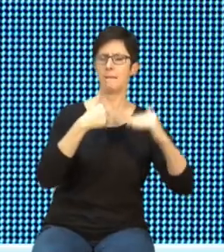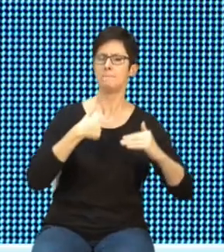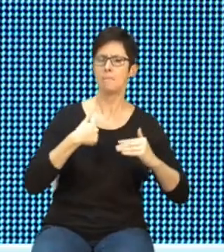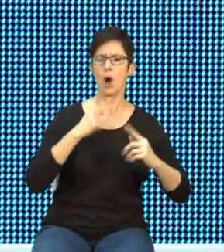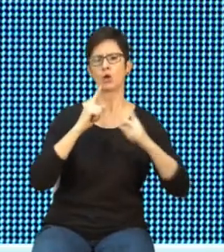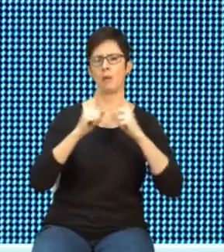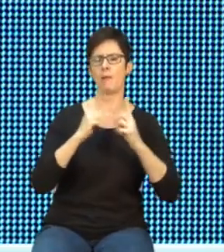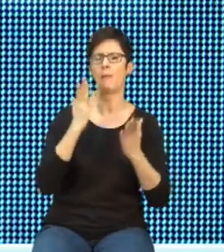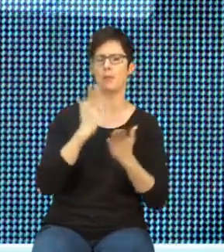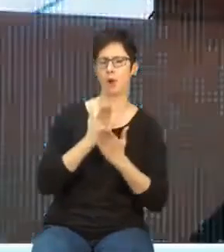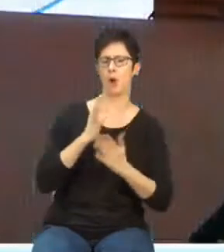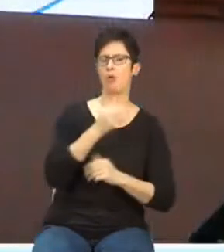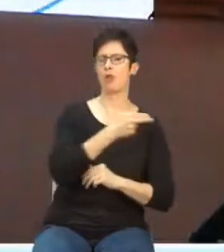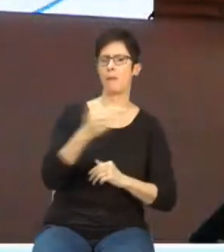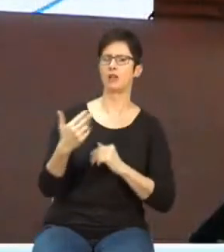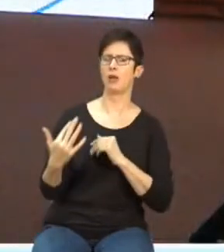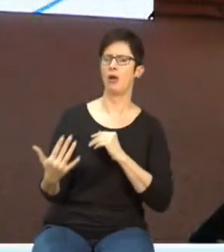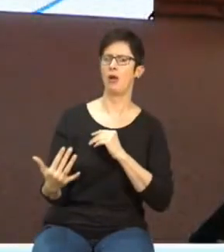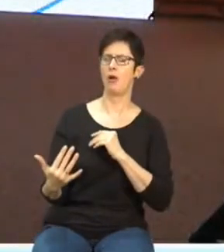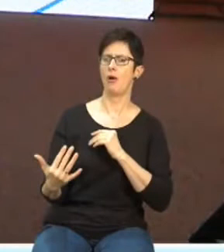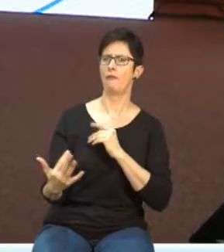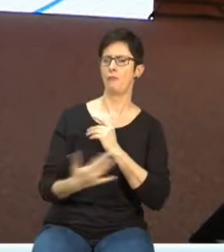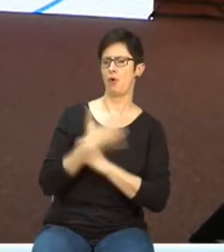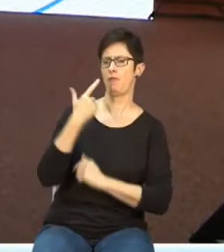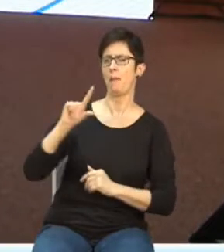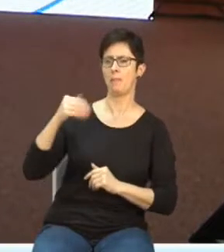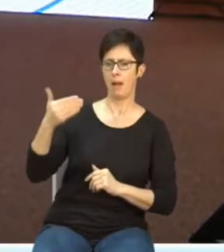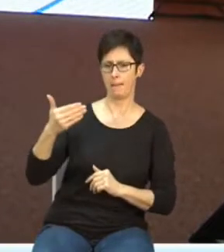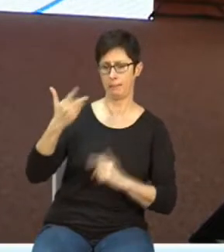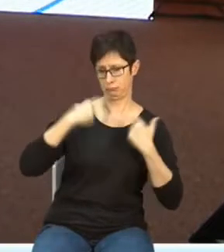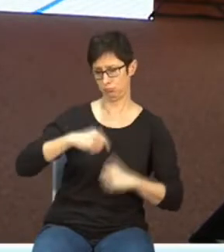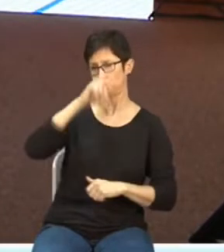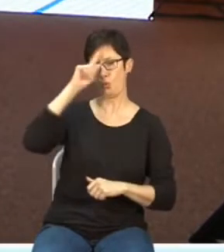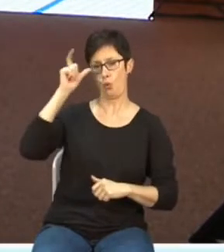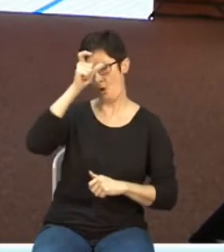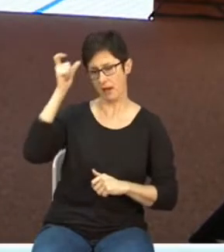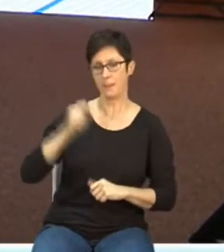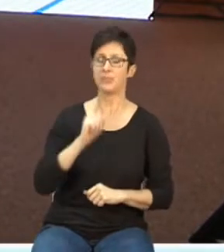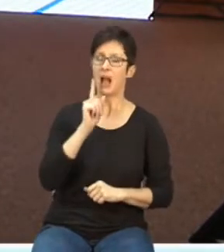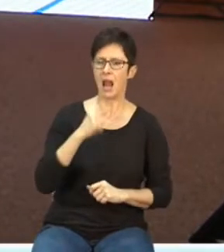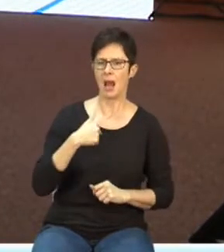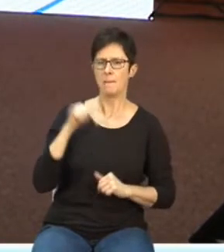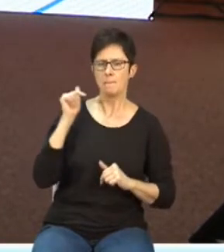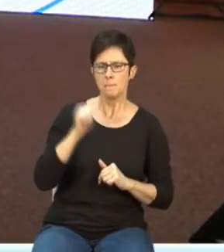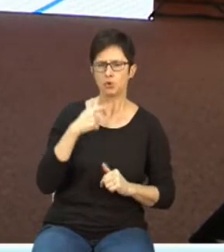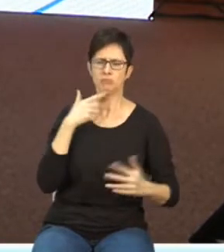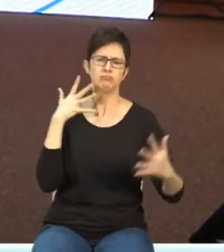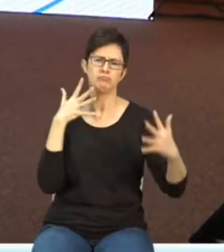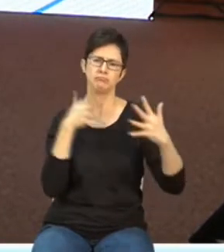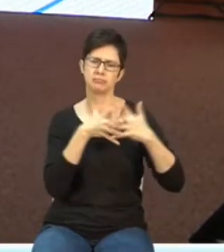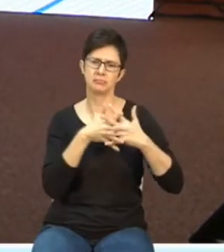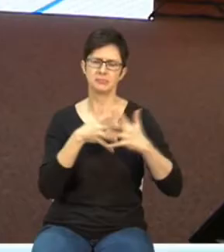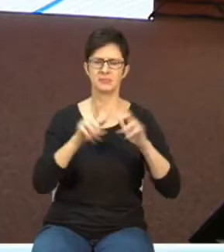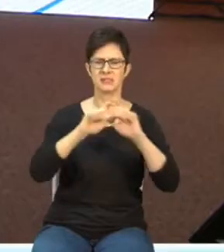o kwestiach wpływu wpływu pól elektromagnetycznych na człowieka ale wydaje mi się że powinniśmy także oceniać